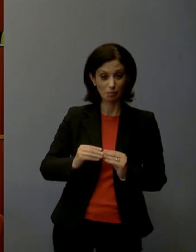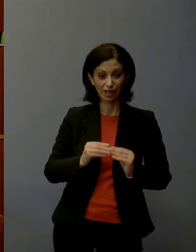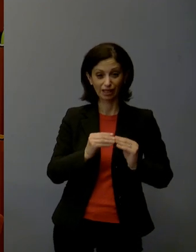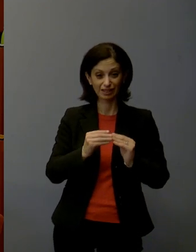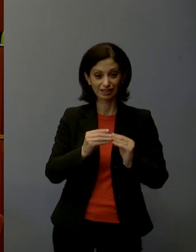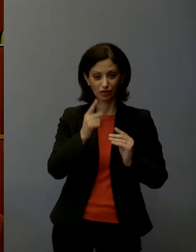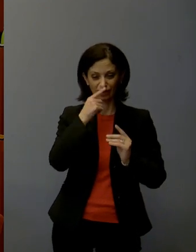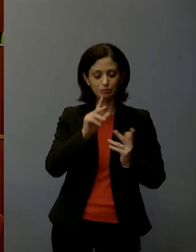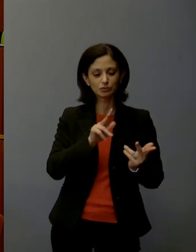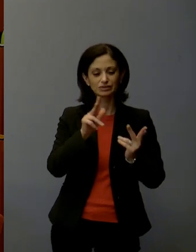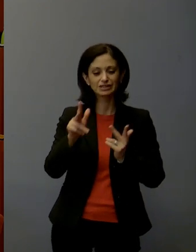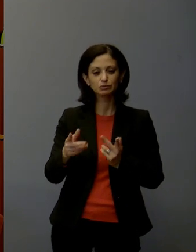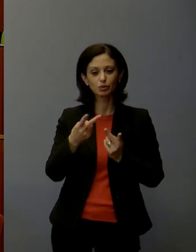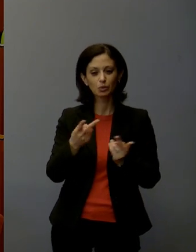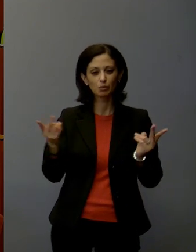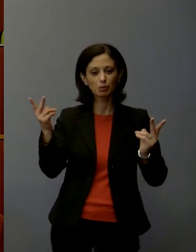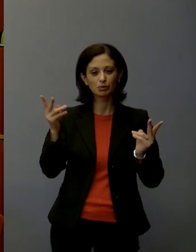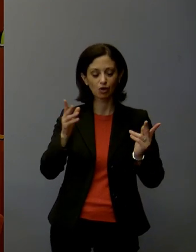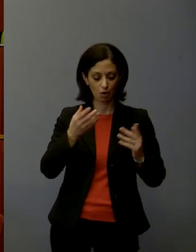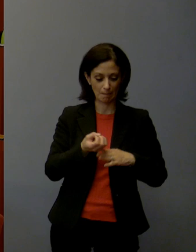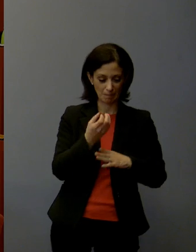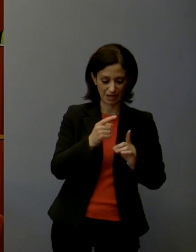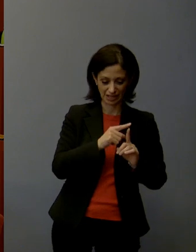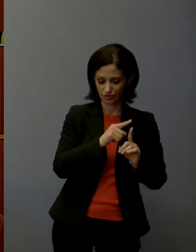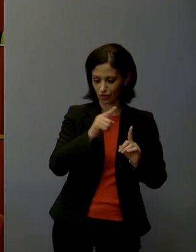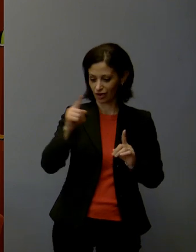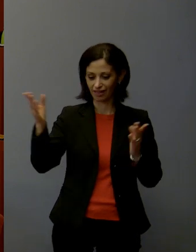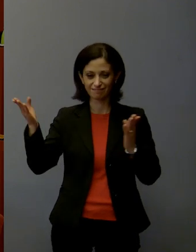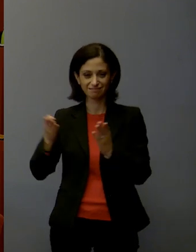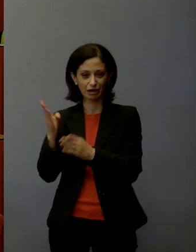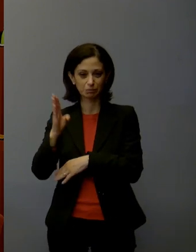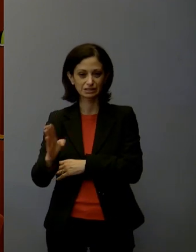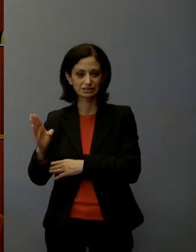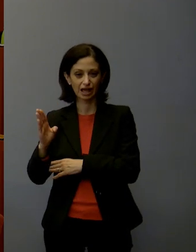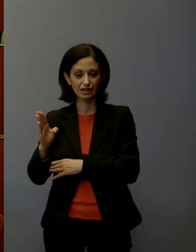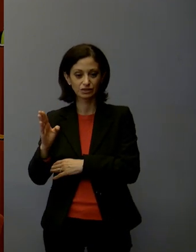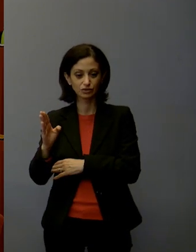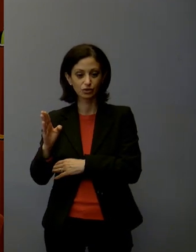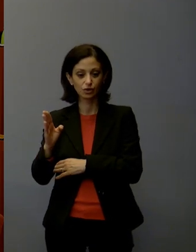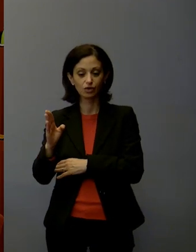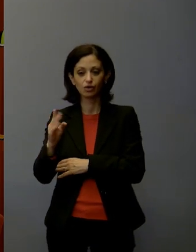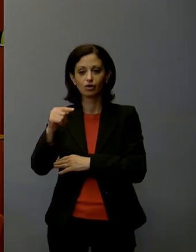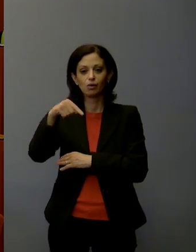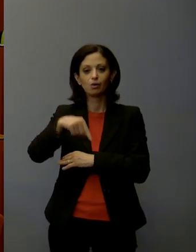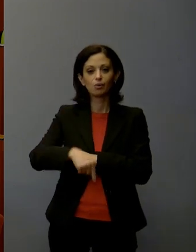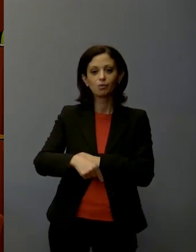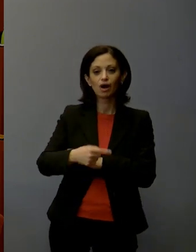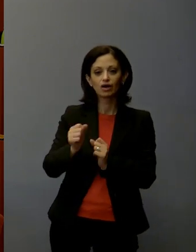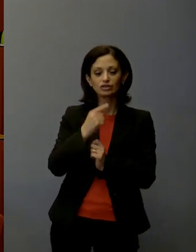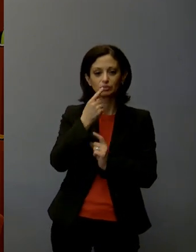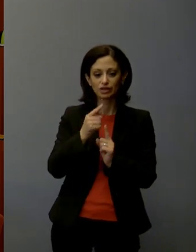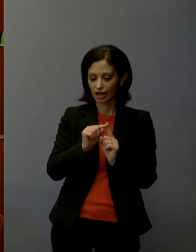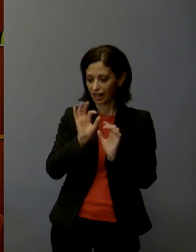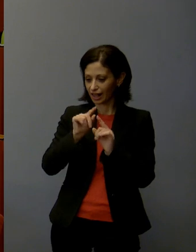trasporto pubblico in sede propria da Brignole verso la Val Bisagno qui non diciamo che arriva fino a Prato È un